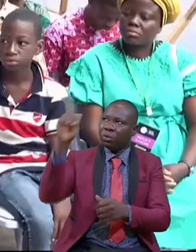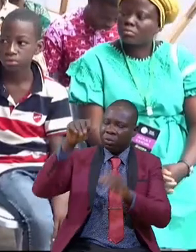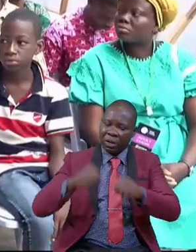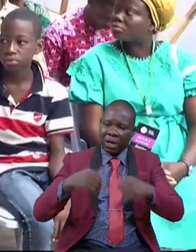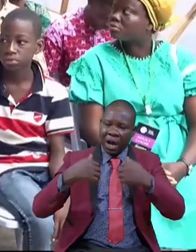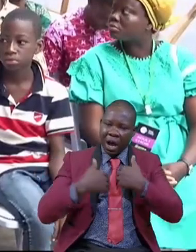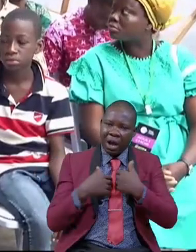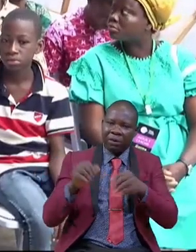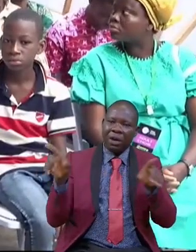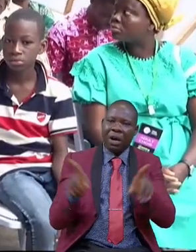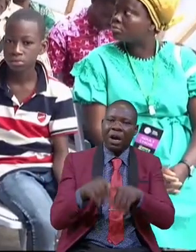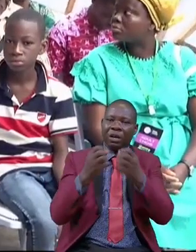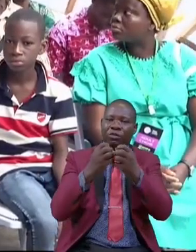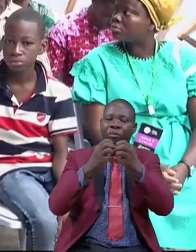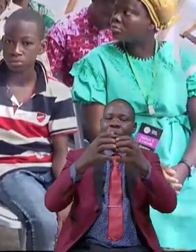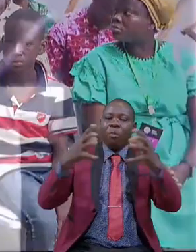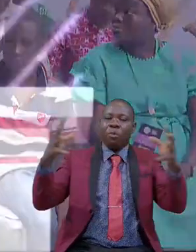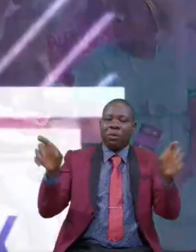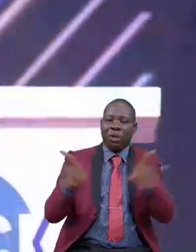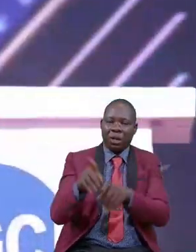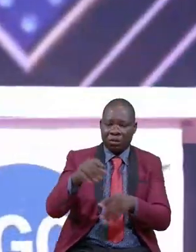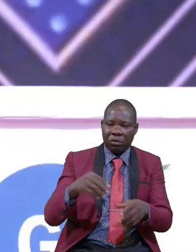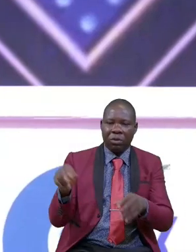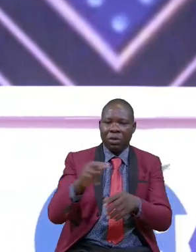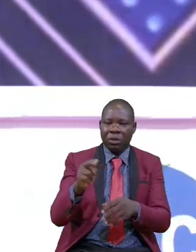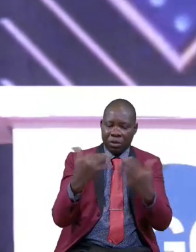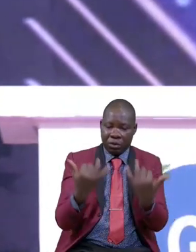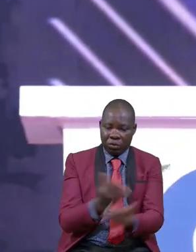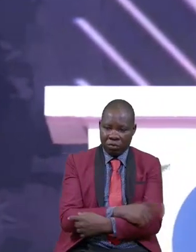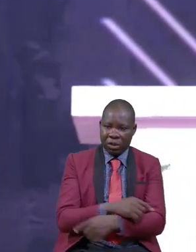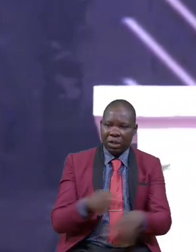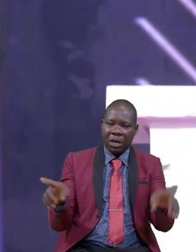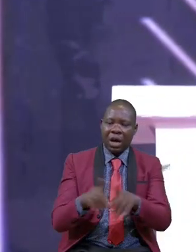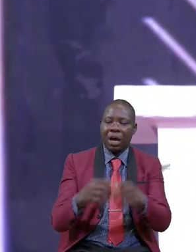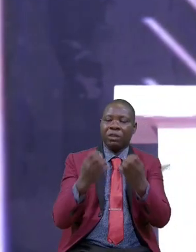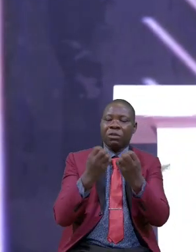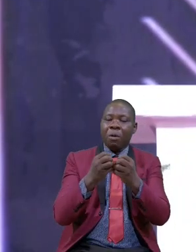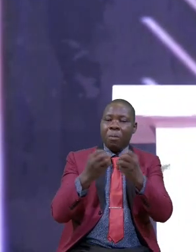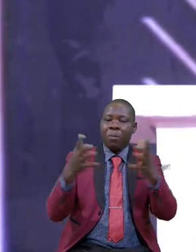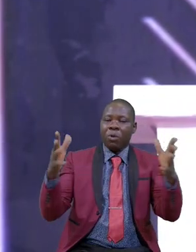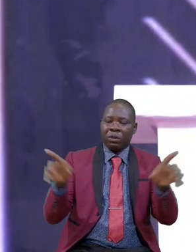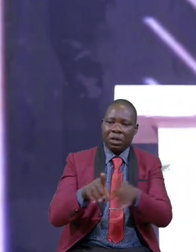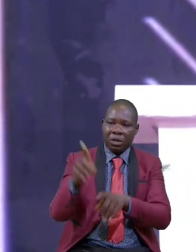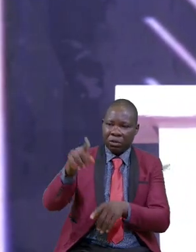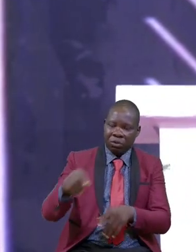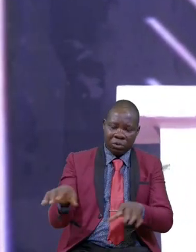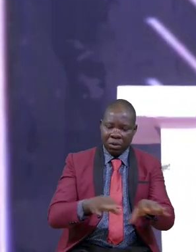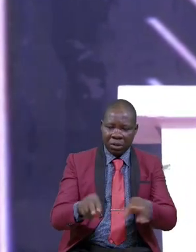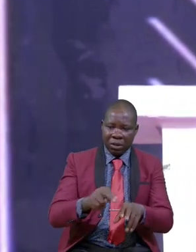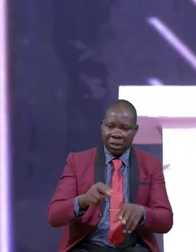assez de grâce disponible aujourd'hui, assez de grâce disponible demain. Vous pouvez avoir assez que